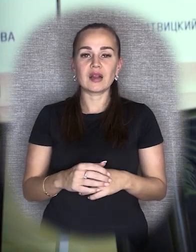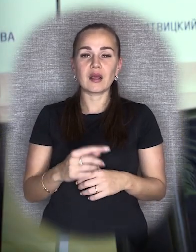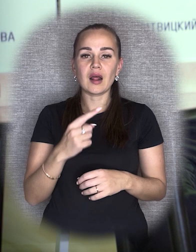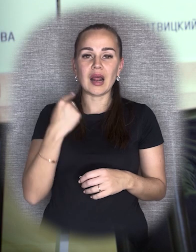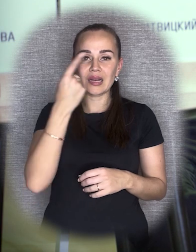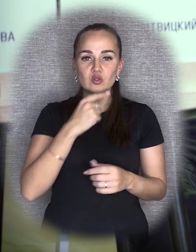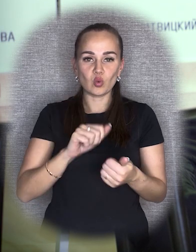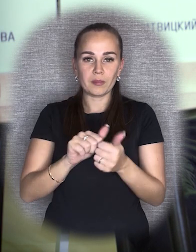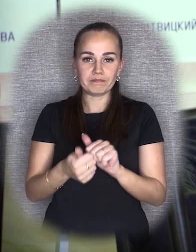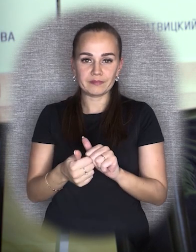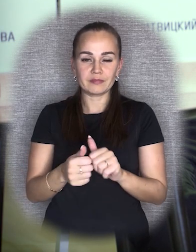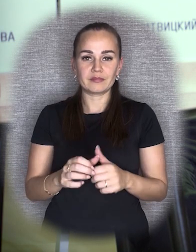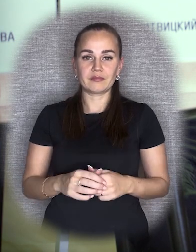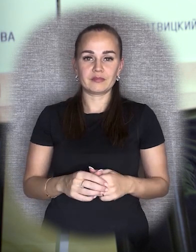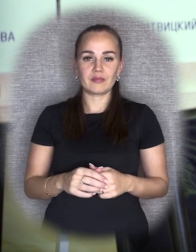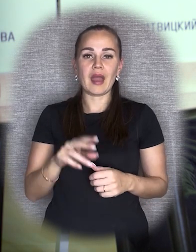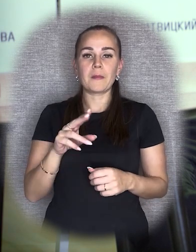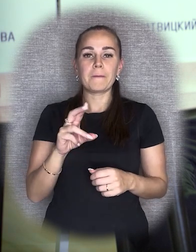портретируемое лицо, да, то есть, например,